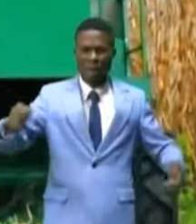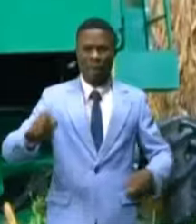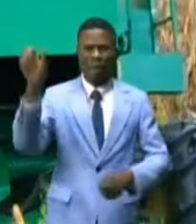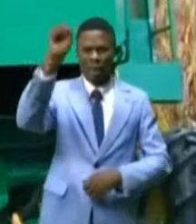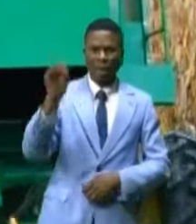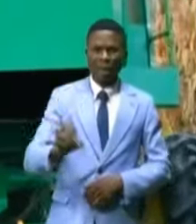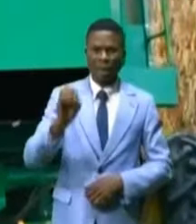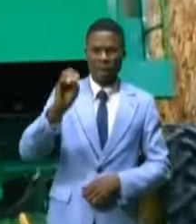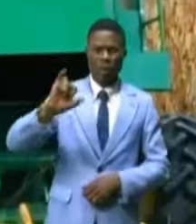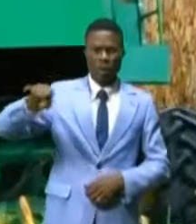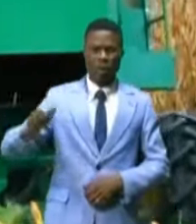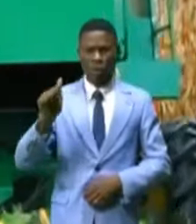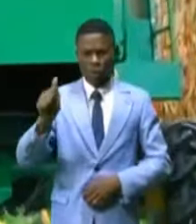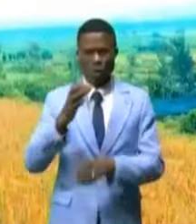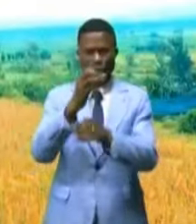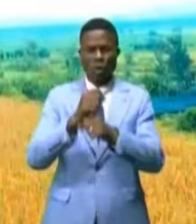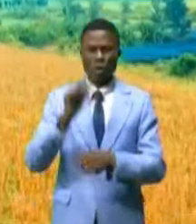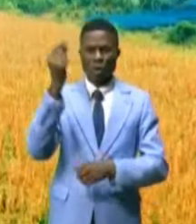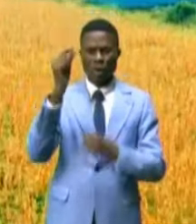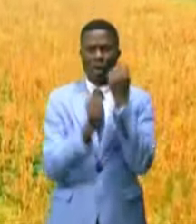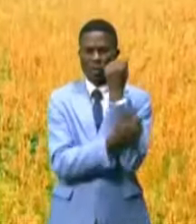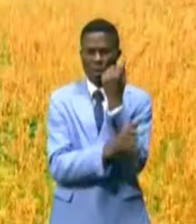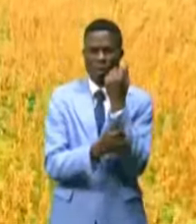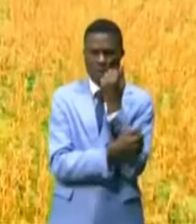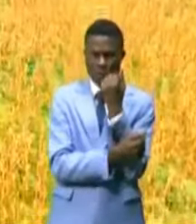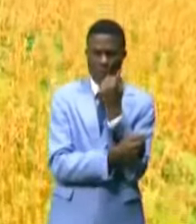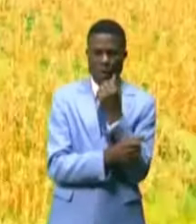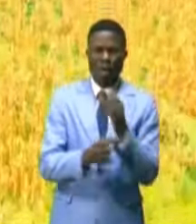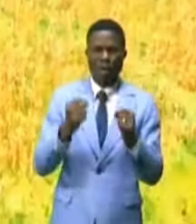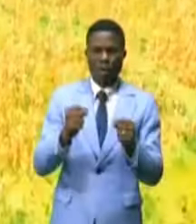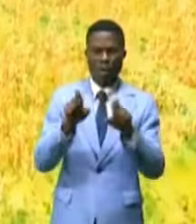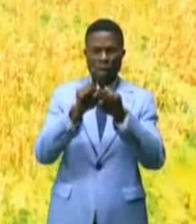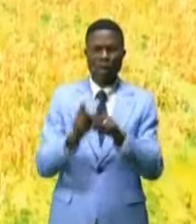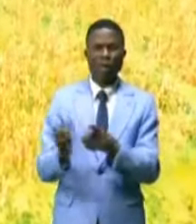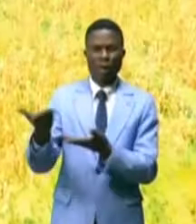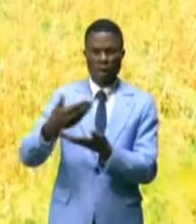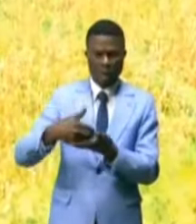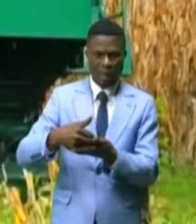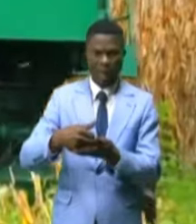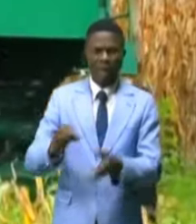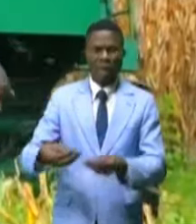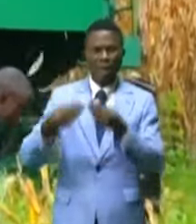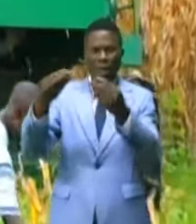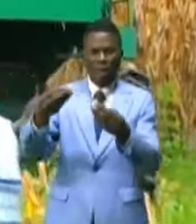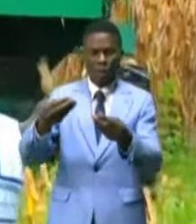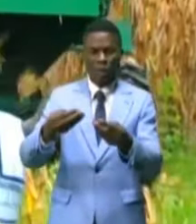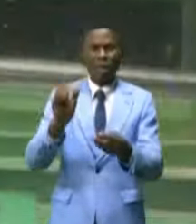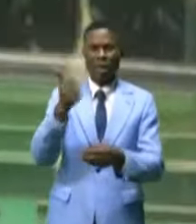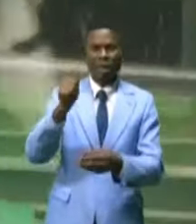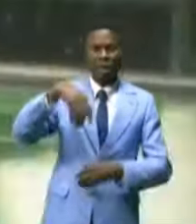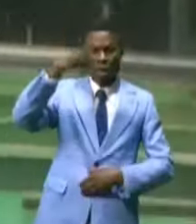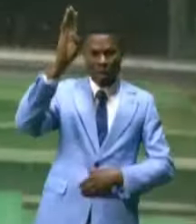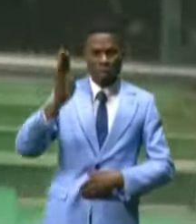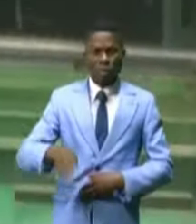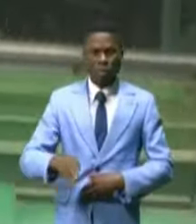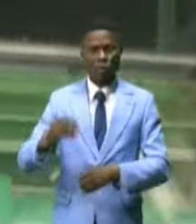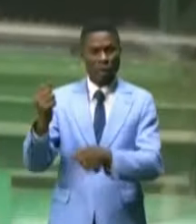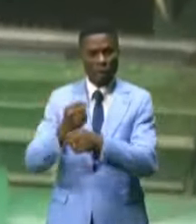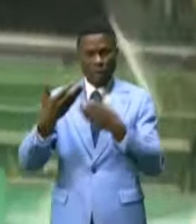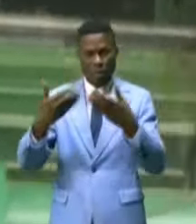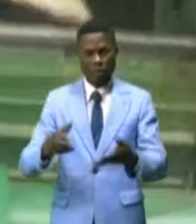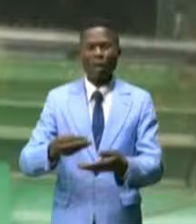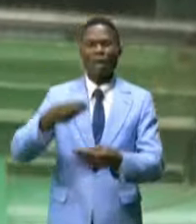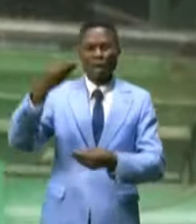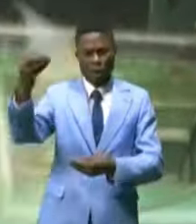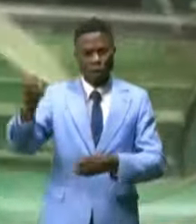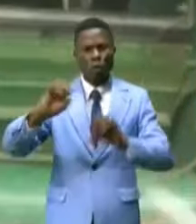ont bénéficié des semences de maïs biofortifiées et vont retourner 10% de la récolte qui sera transformée localement pour